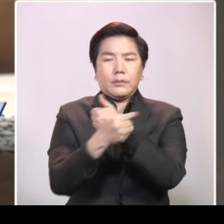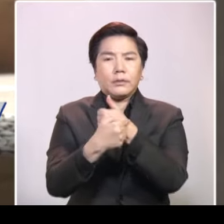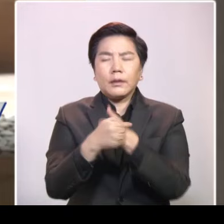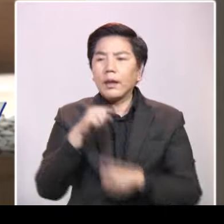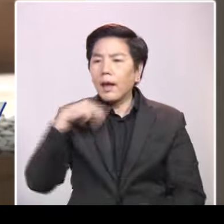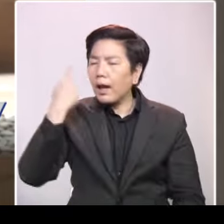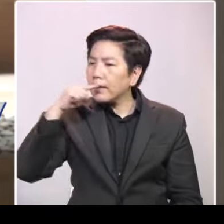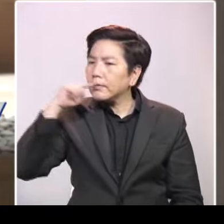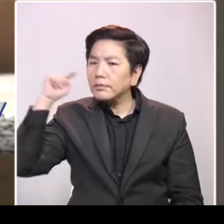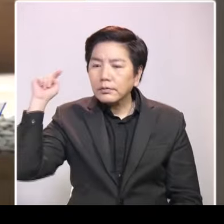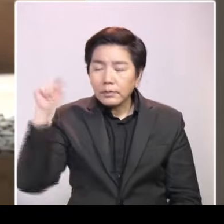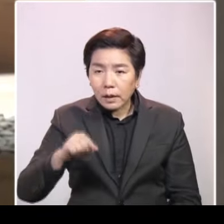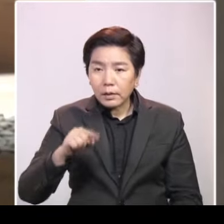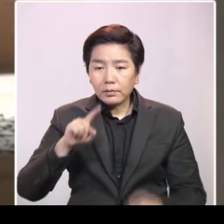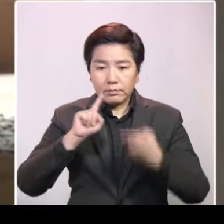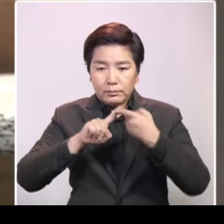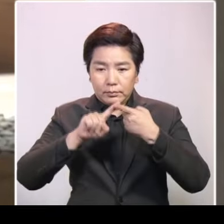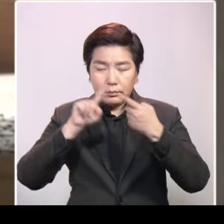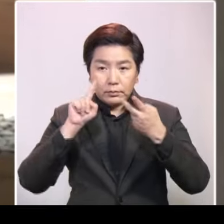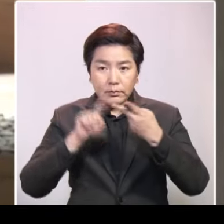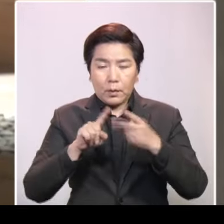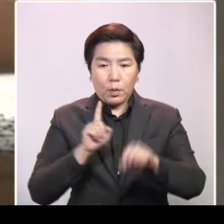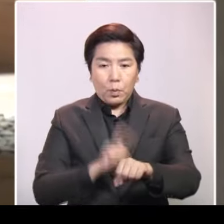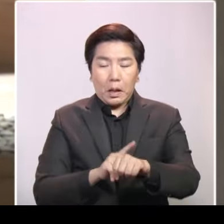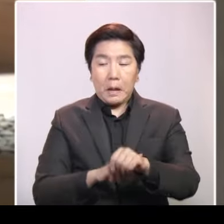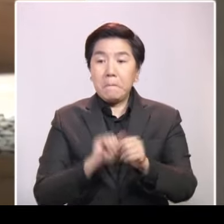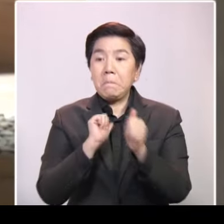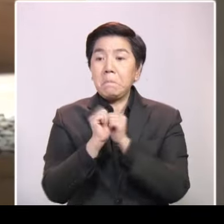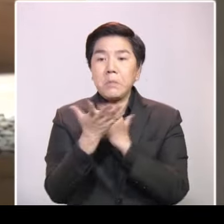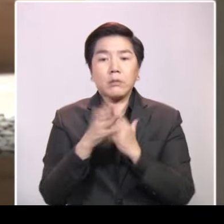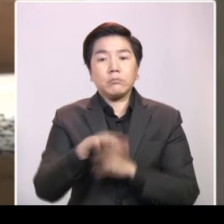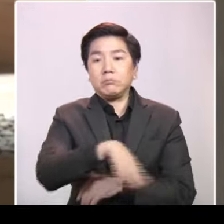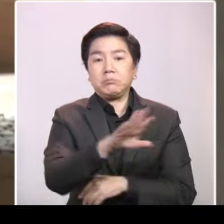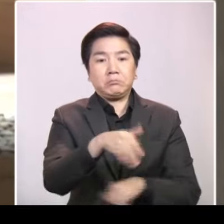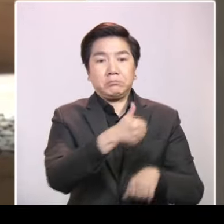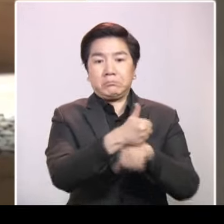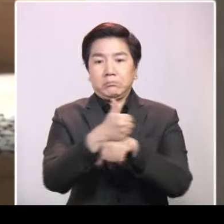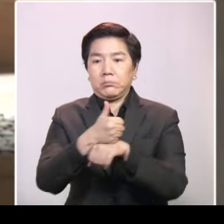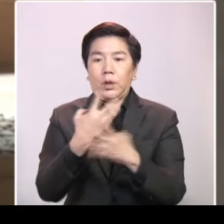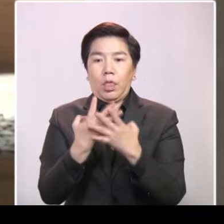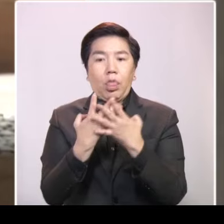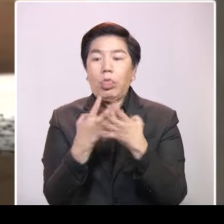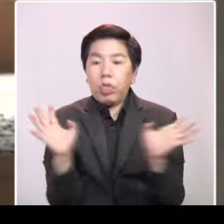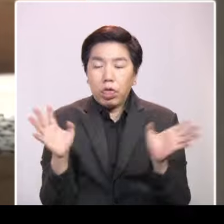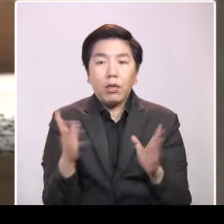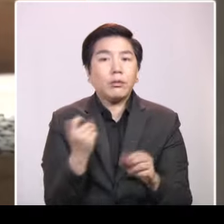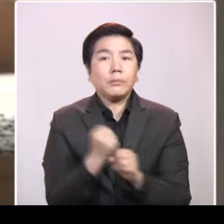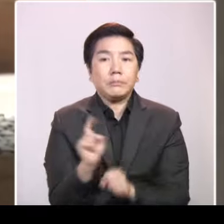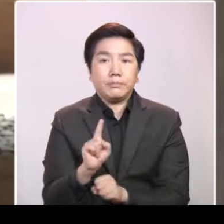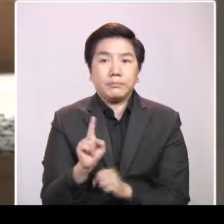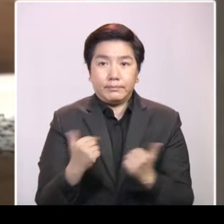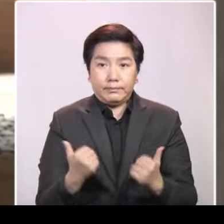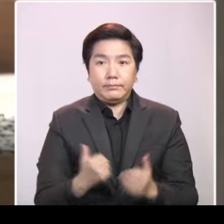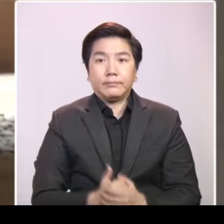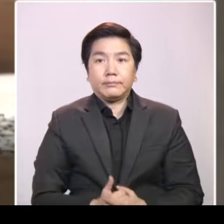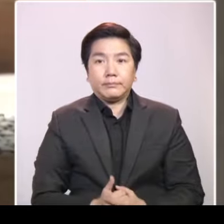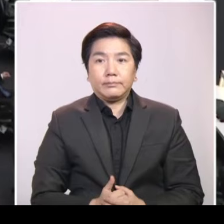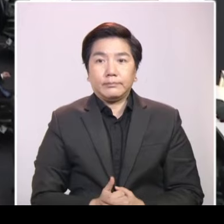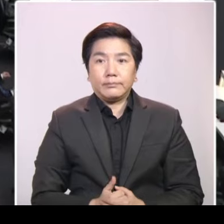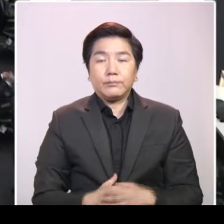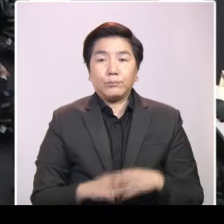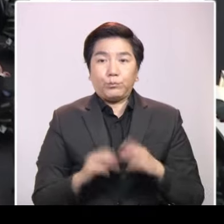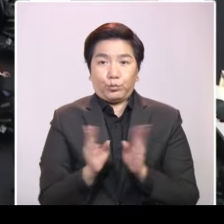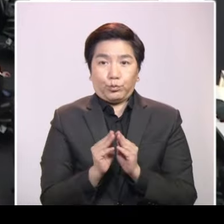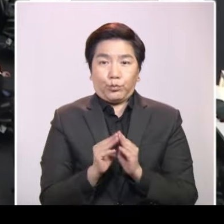คำสั่งจากใครหรือไม่แล้วก็เกรงว่าหากไม่ทันเวลาอาจจะทำให้บรรดาบอสนั้นรอดคุกได้ค่ะการ